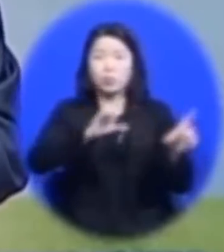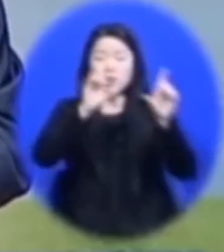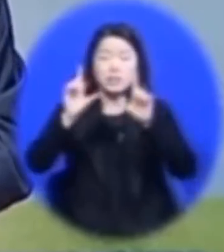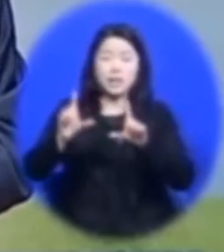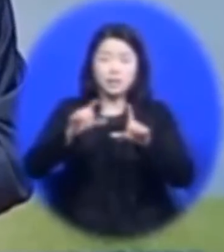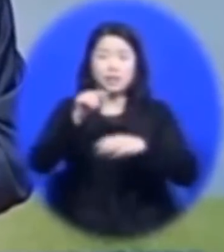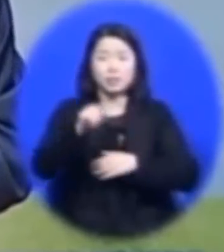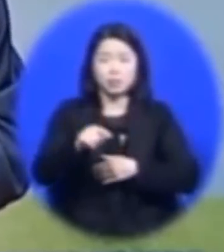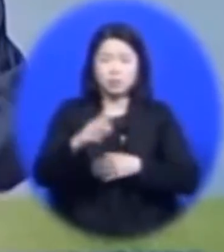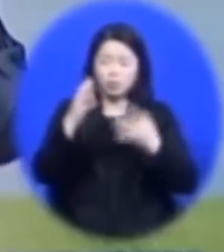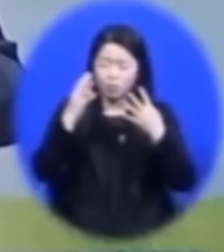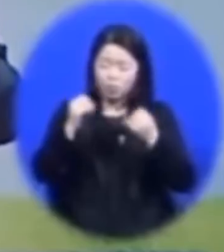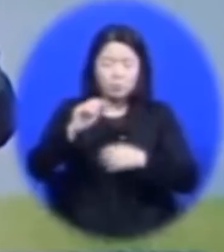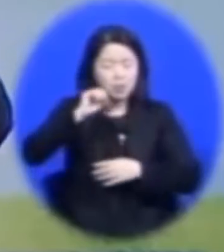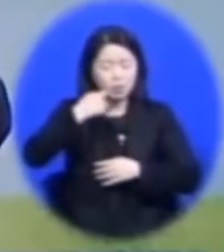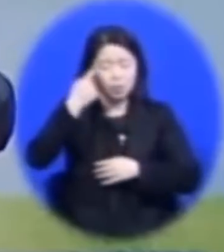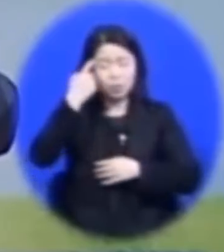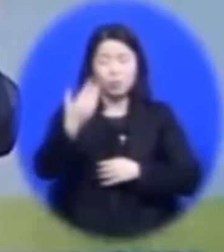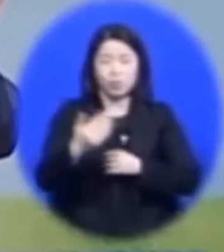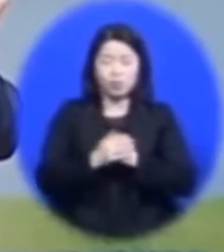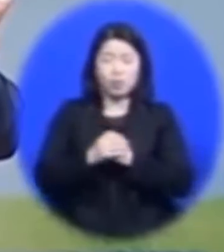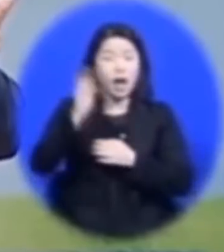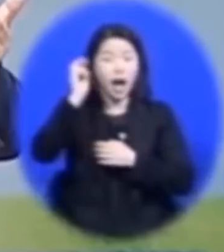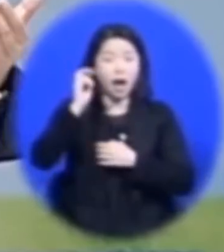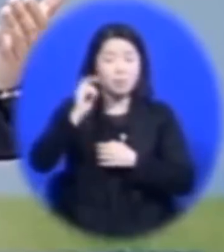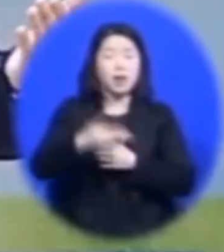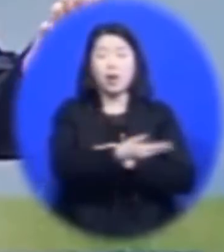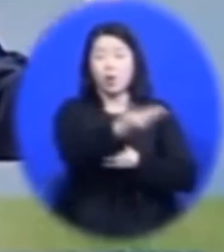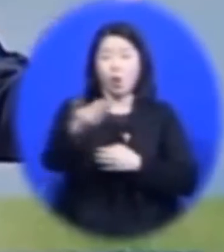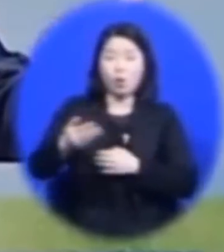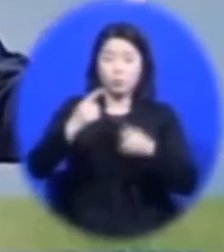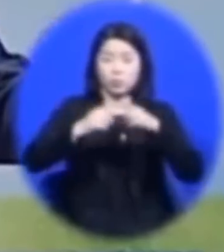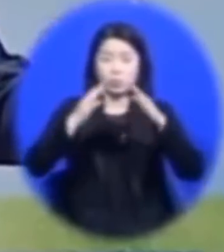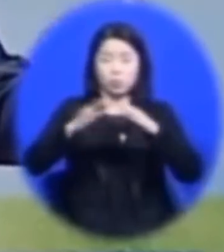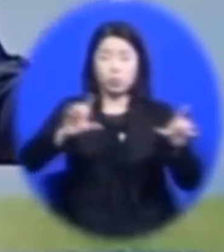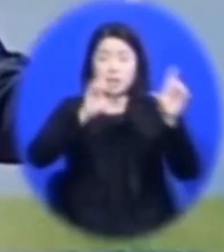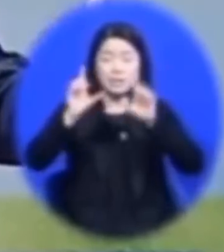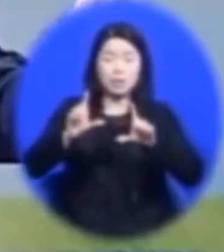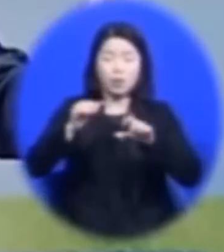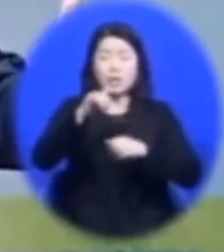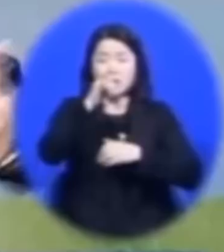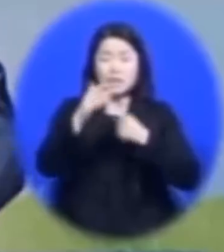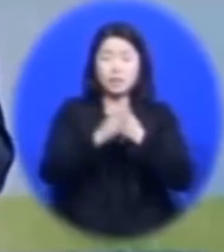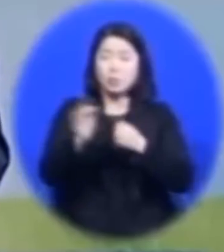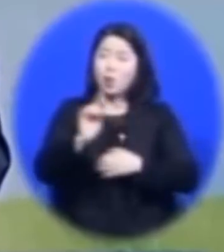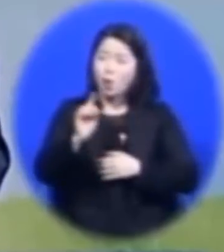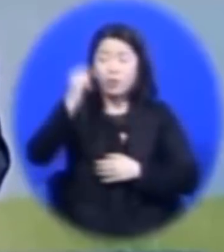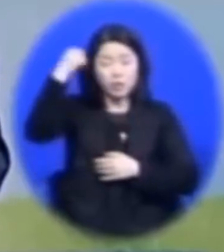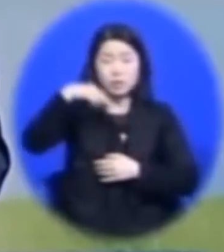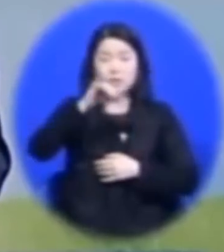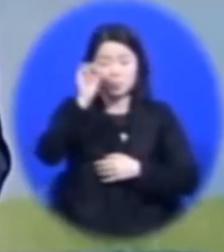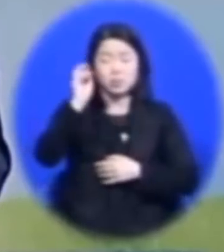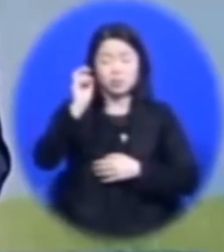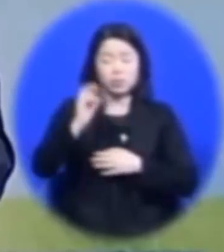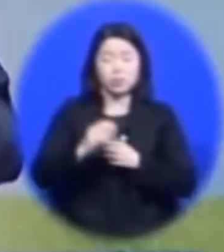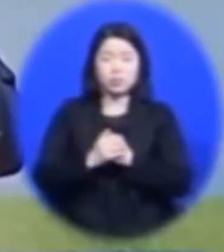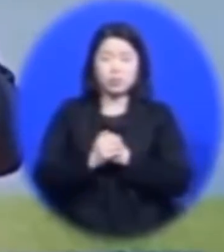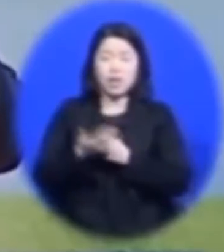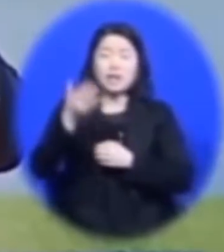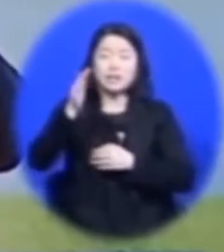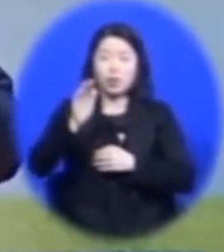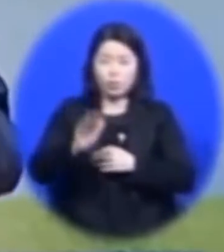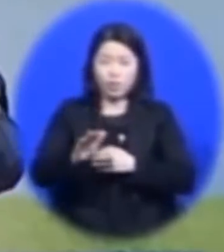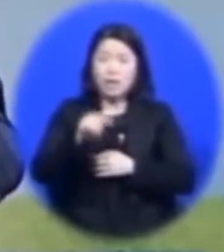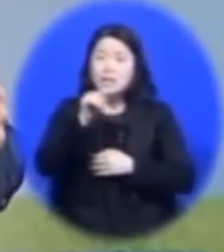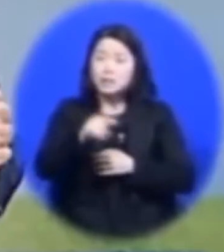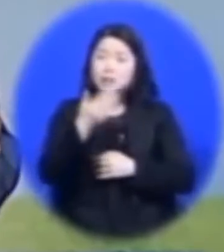얼마나 어려울까요 아마 여러분들이 교회 성을 하셨으니까 다 어떤 느낌이 있으실 겁니다 그런데